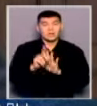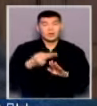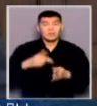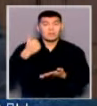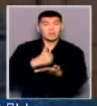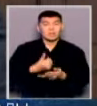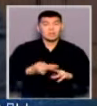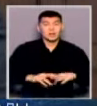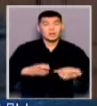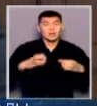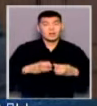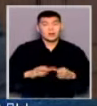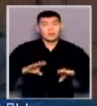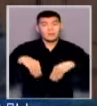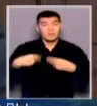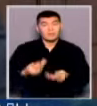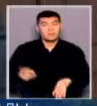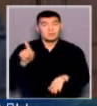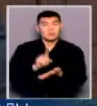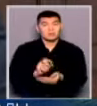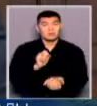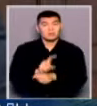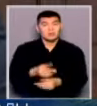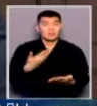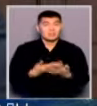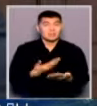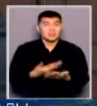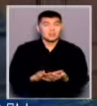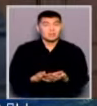басшыларға беріліп отырған мүмкіндік. Мысалы,